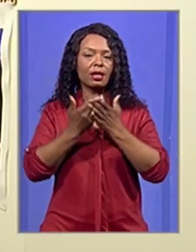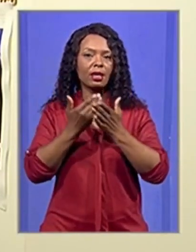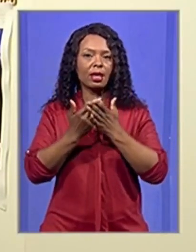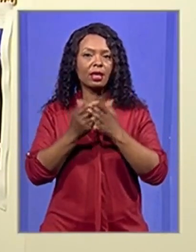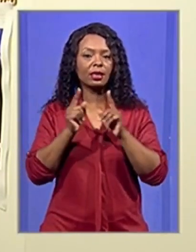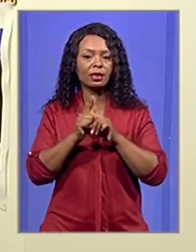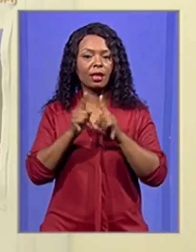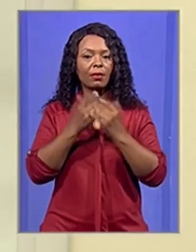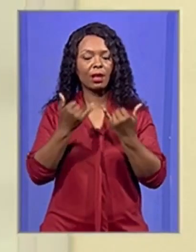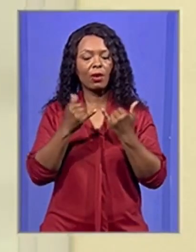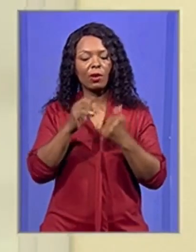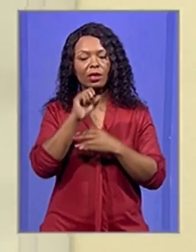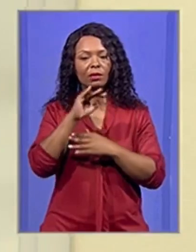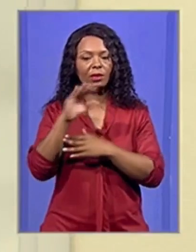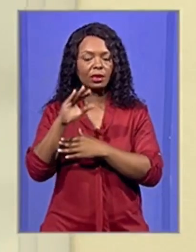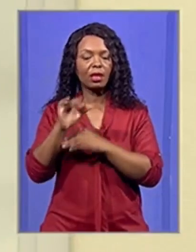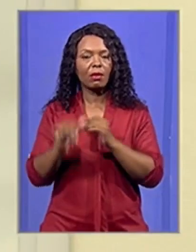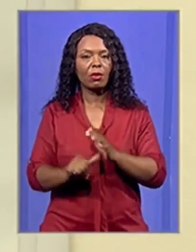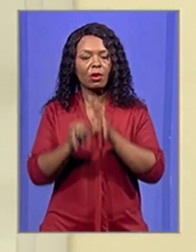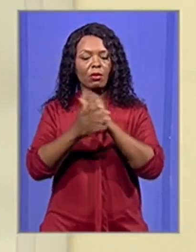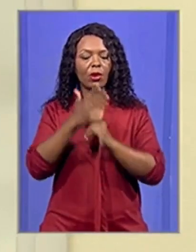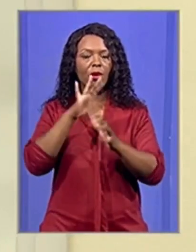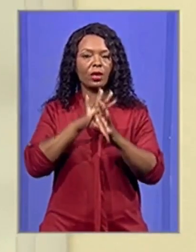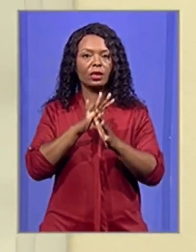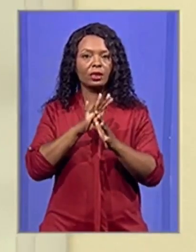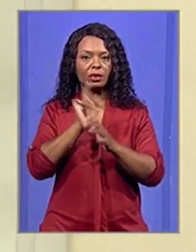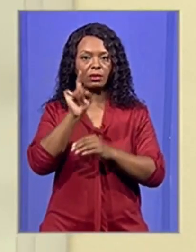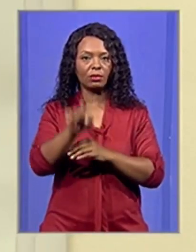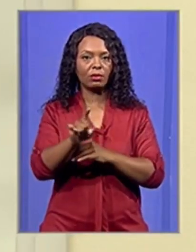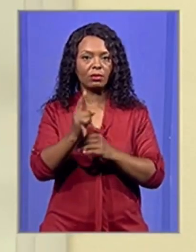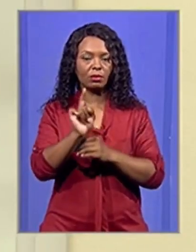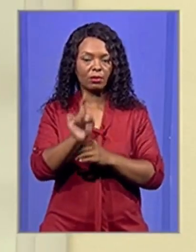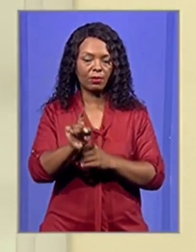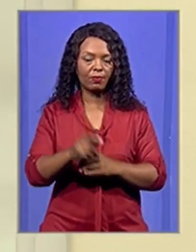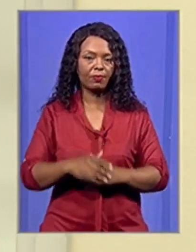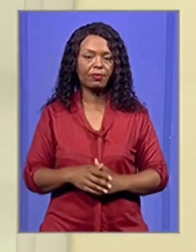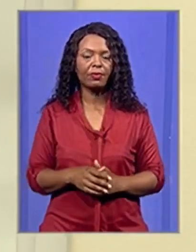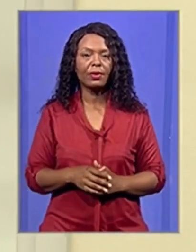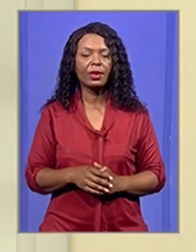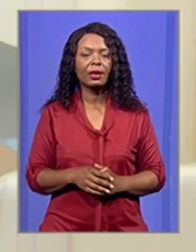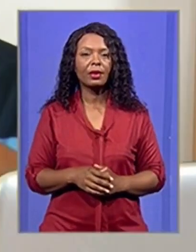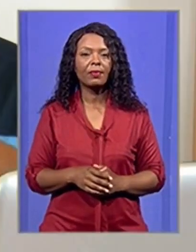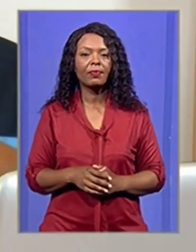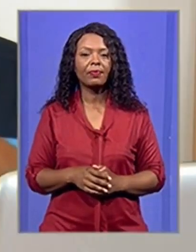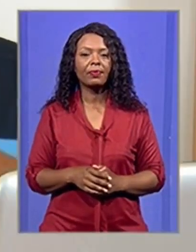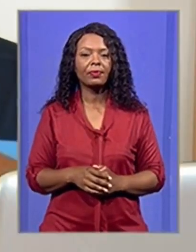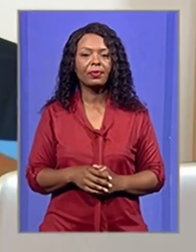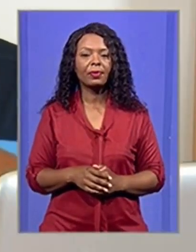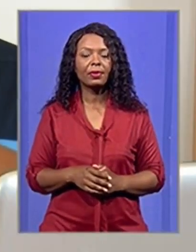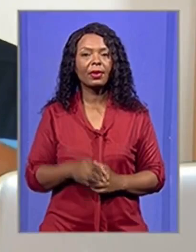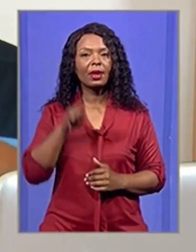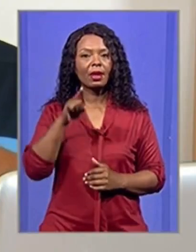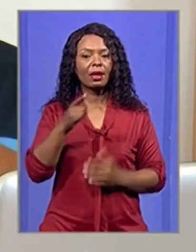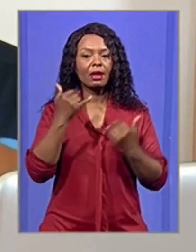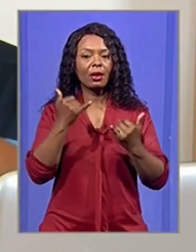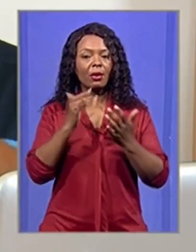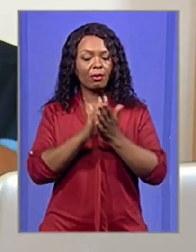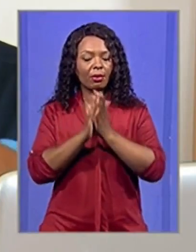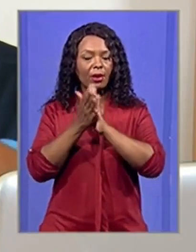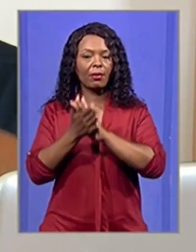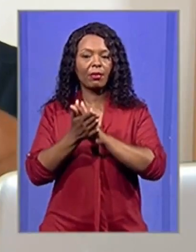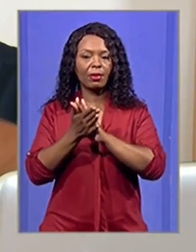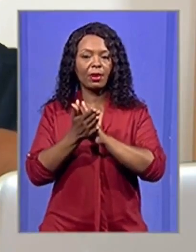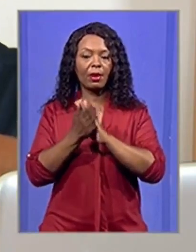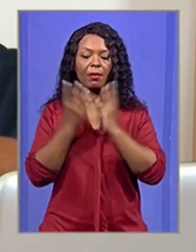khasole zona hati nalekabelo ya wabuchokwa There is no way of killing eight